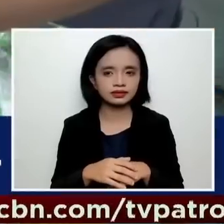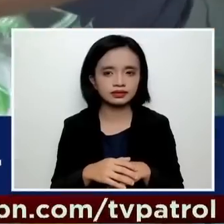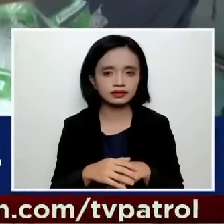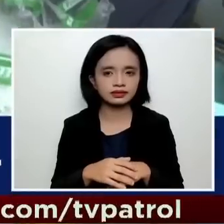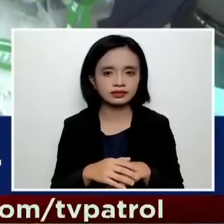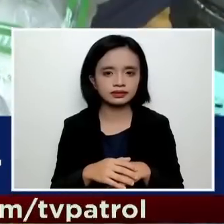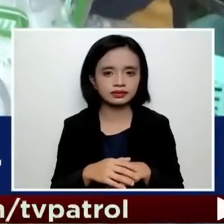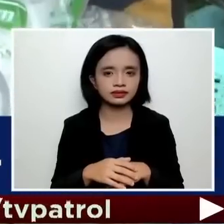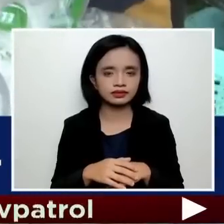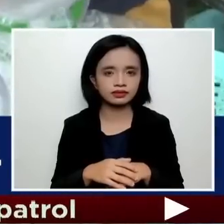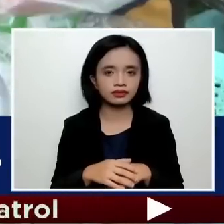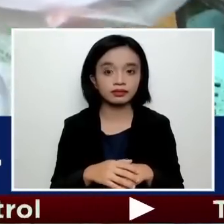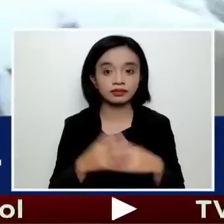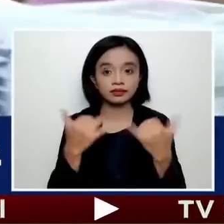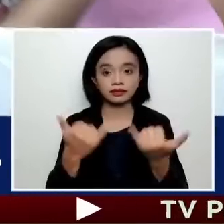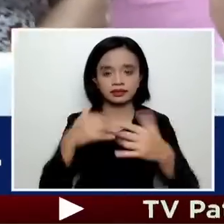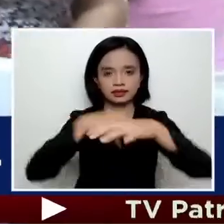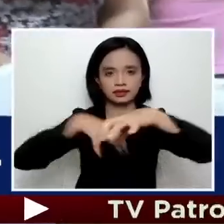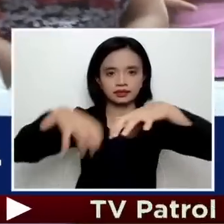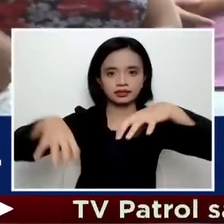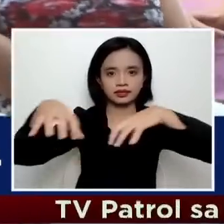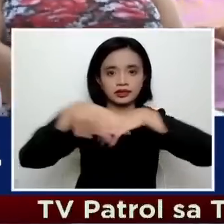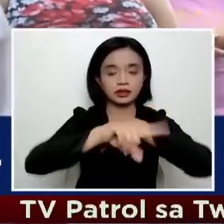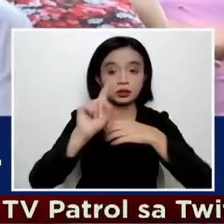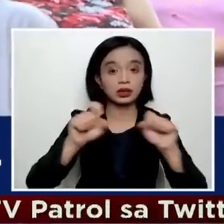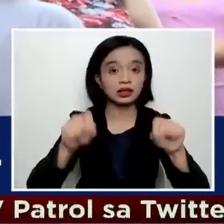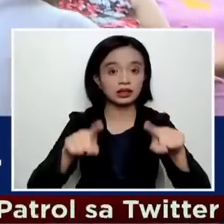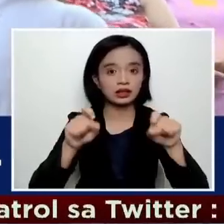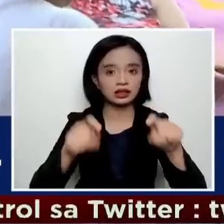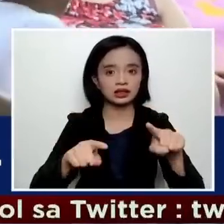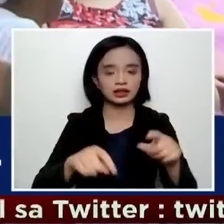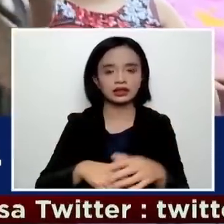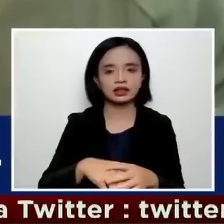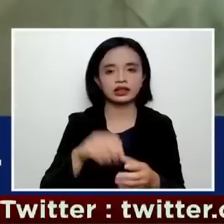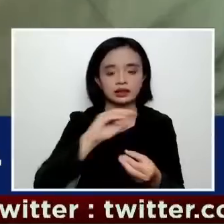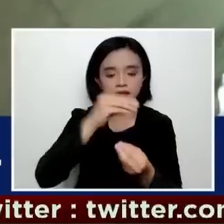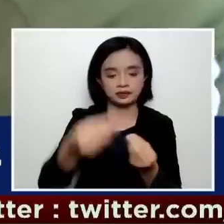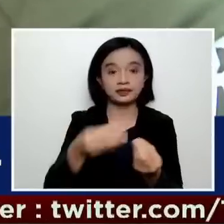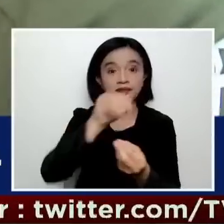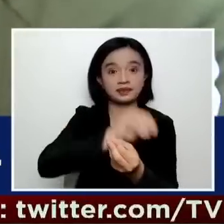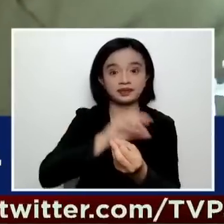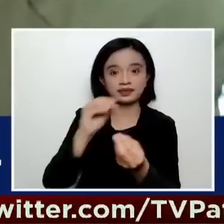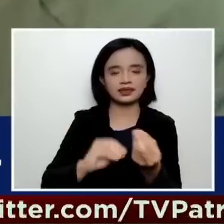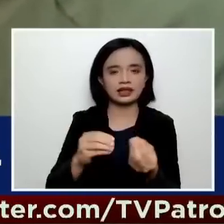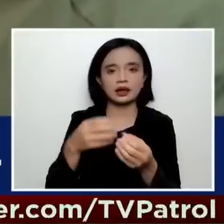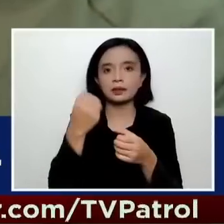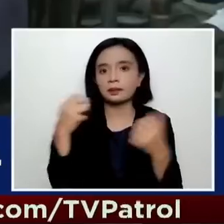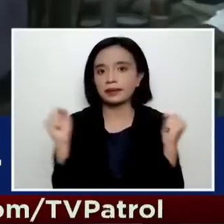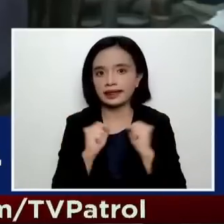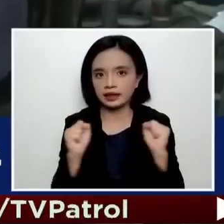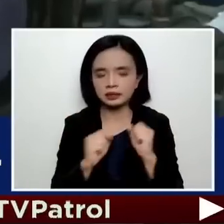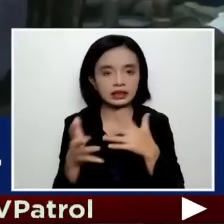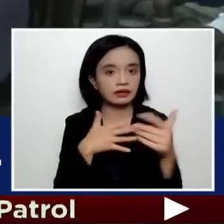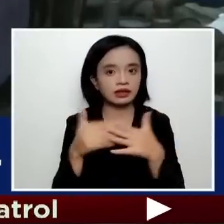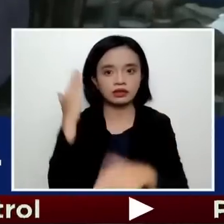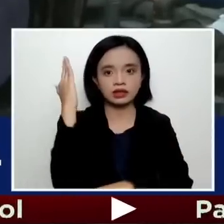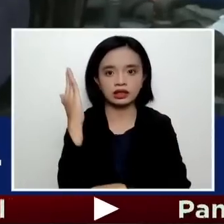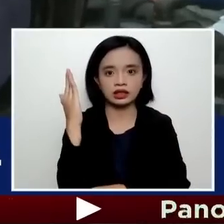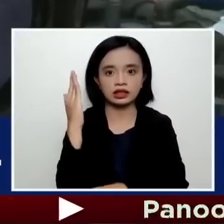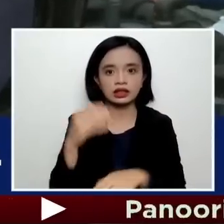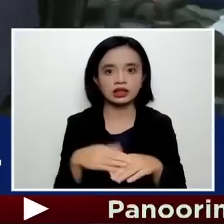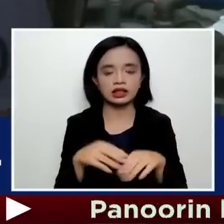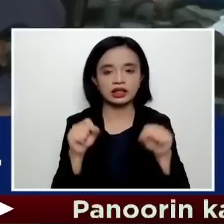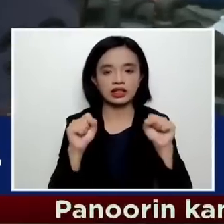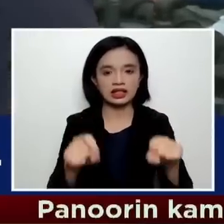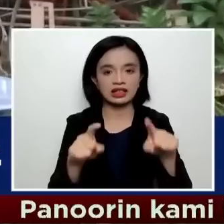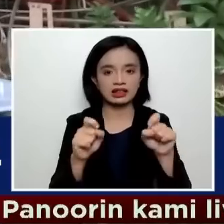Patok sa mga kapitbahay ni Diana ang tinda niyang saging kunyelo. Kaya kahit tanghaling tapat, hindi niya ito iniinda dahil ito ang